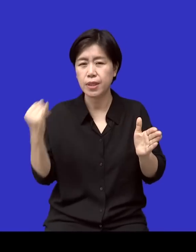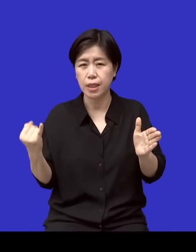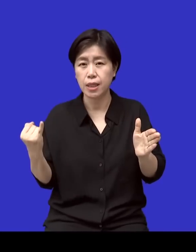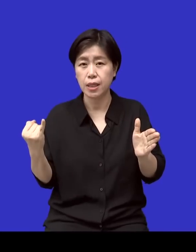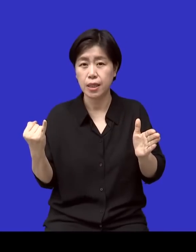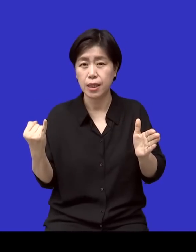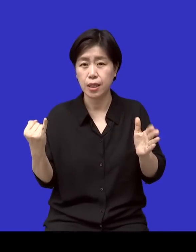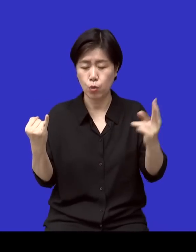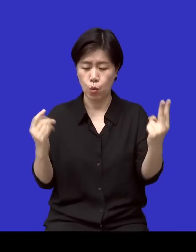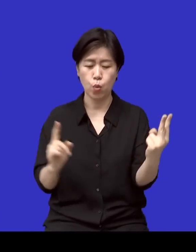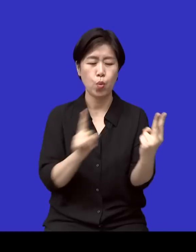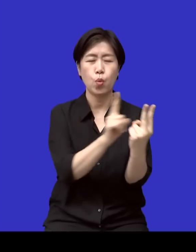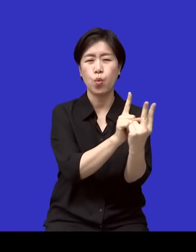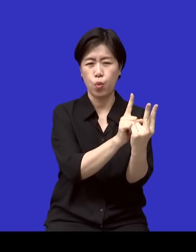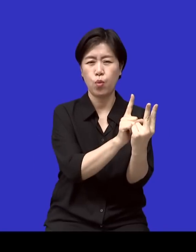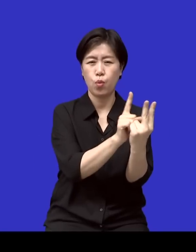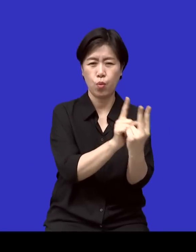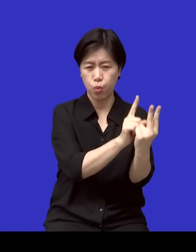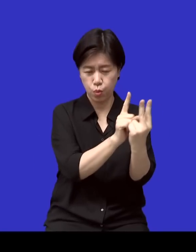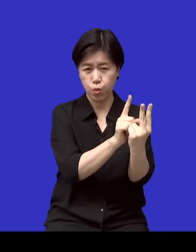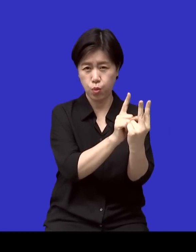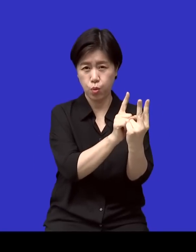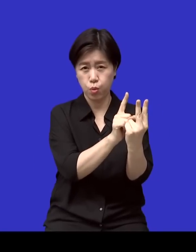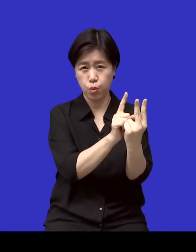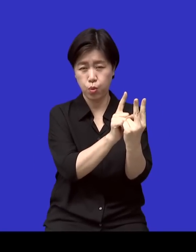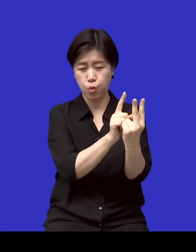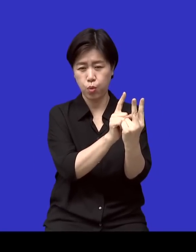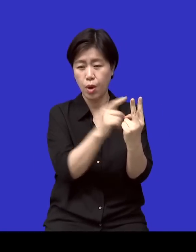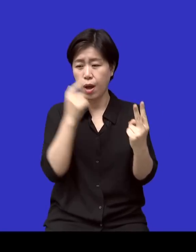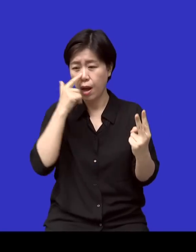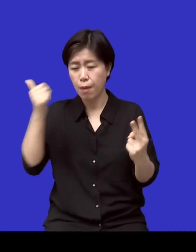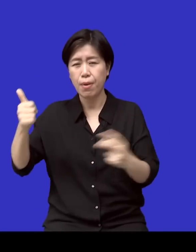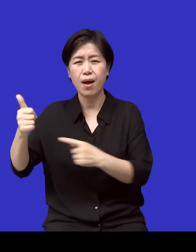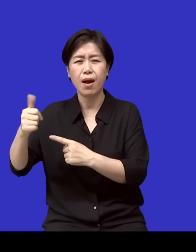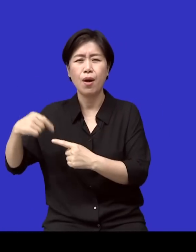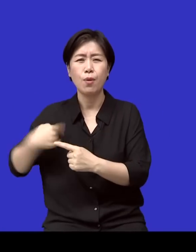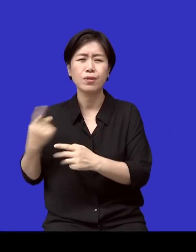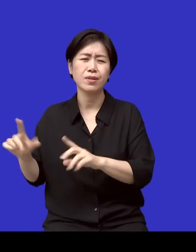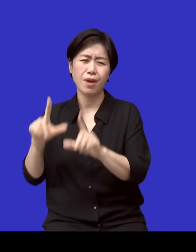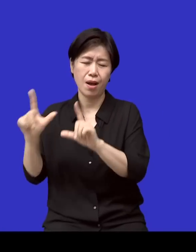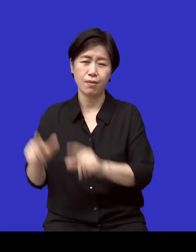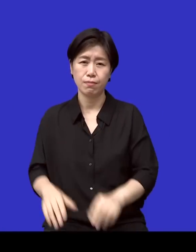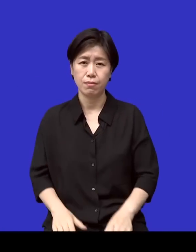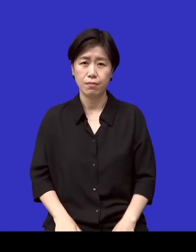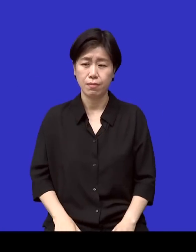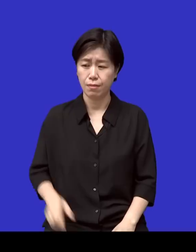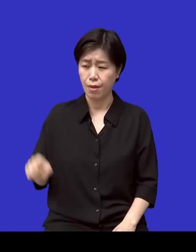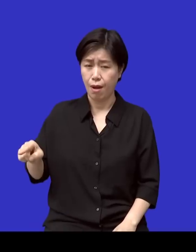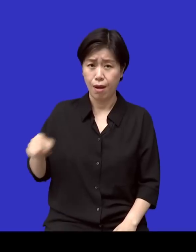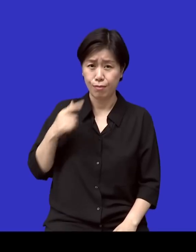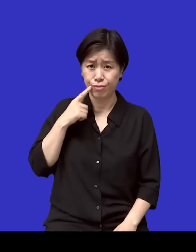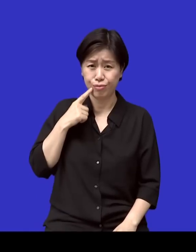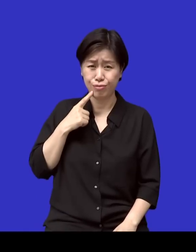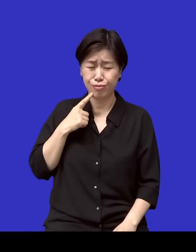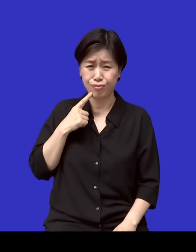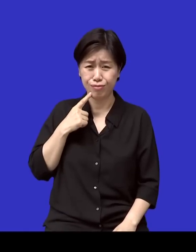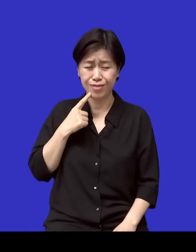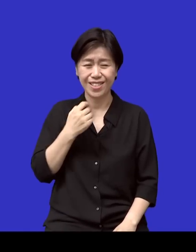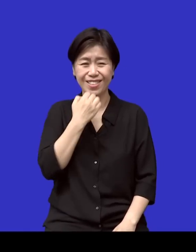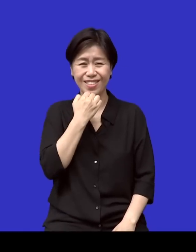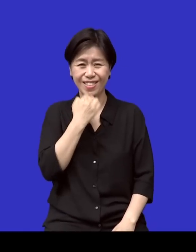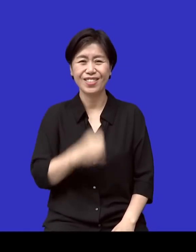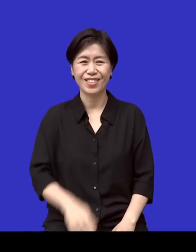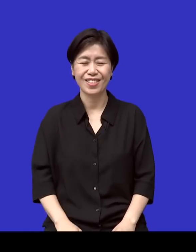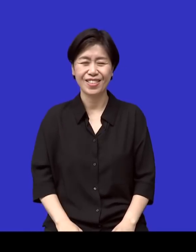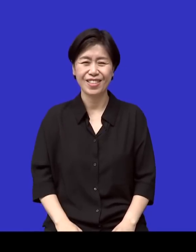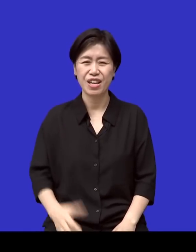혼자서 거의 길어이 아빠 생활을 많이 하셨고. 엄청 좋아하셨겠네요. 모든 남자들의 꿈. 그런가요? 네. 근데 맨날 엄청